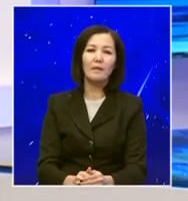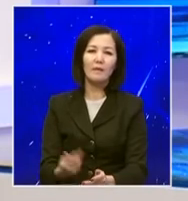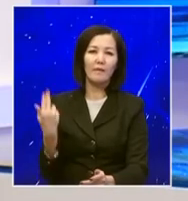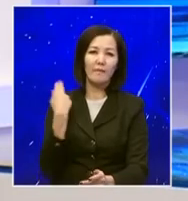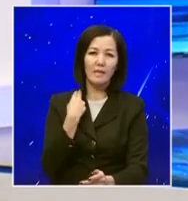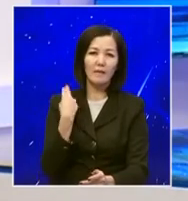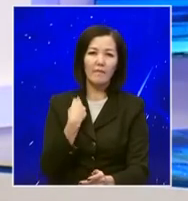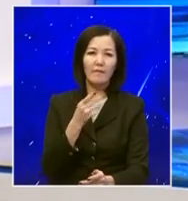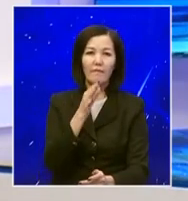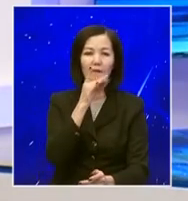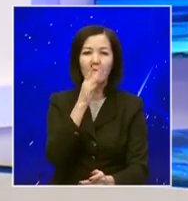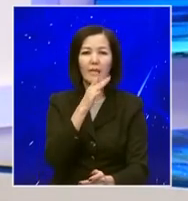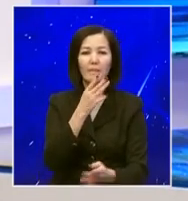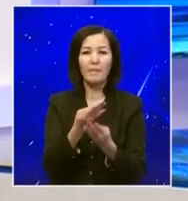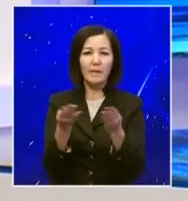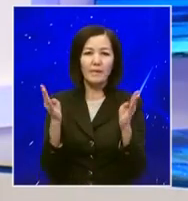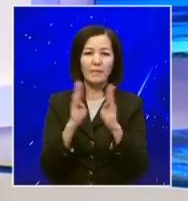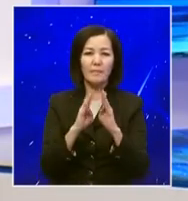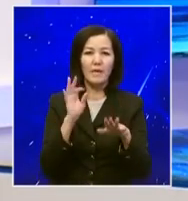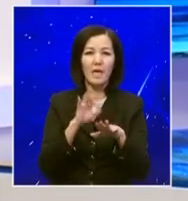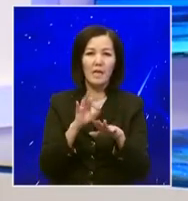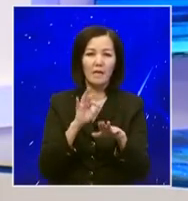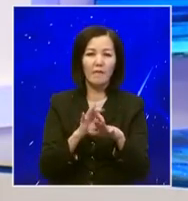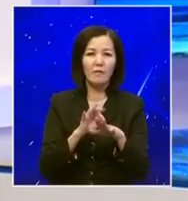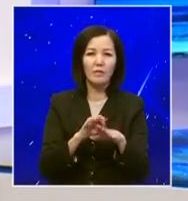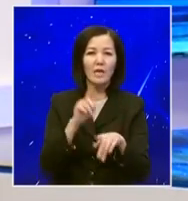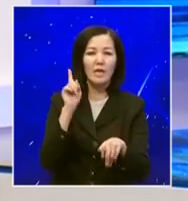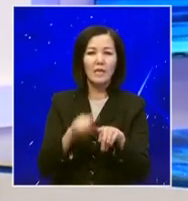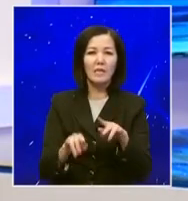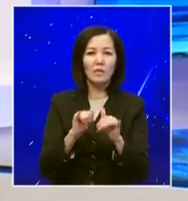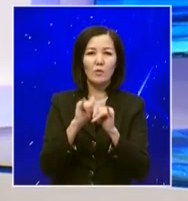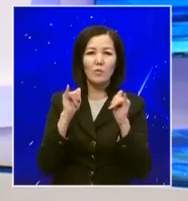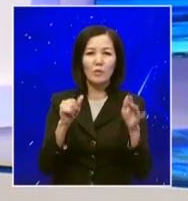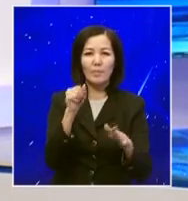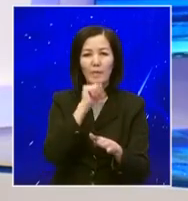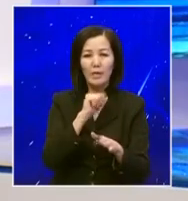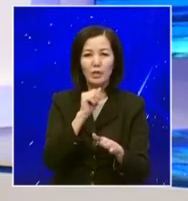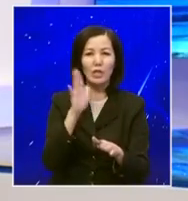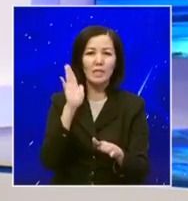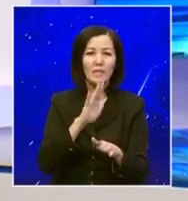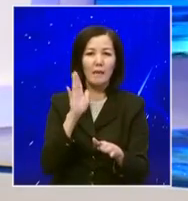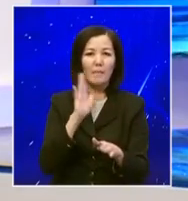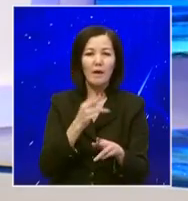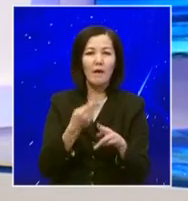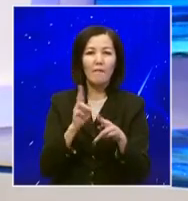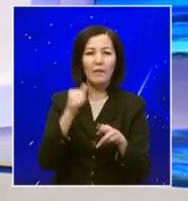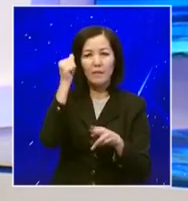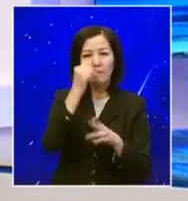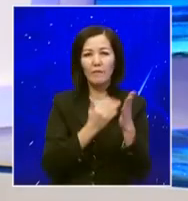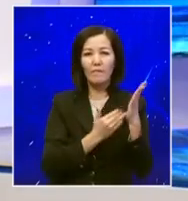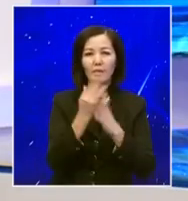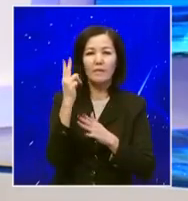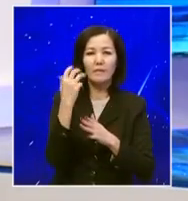В Великобритании во время пандемии коронавируса резко участились случаи похищения собак. В этом году они выросли